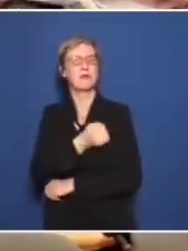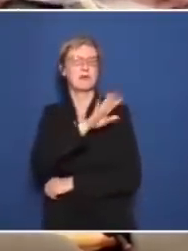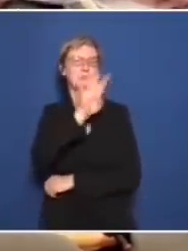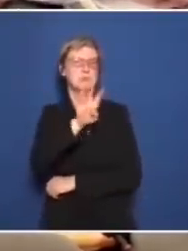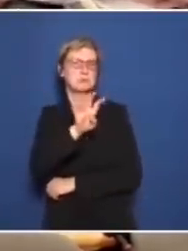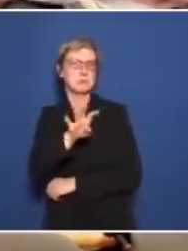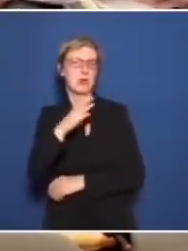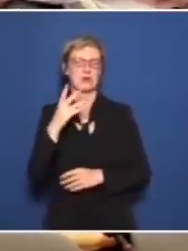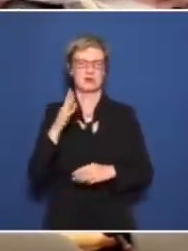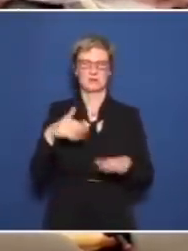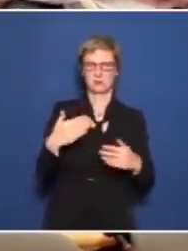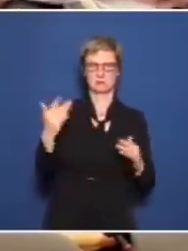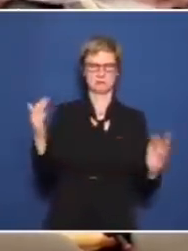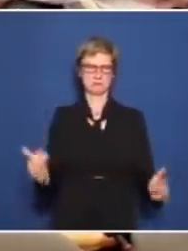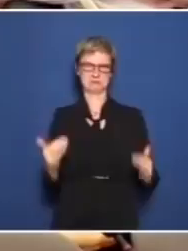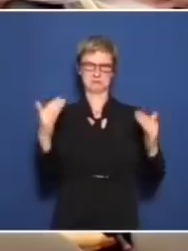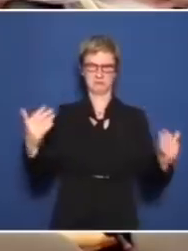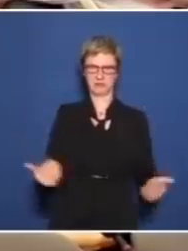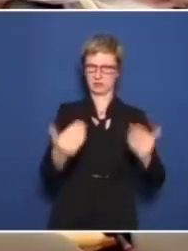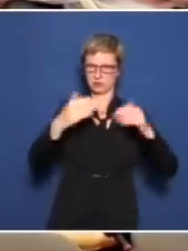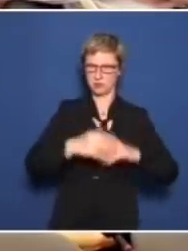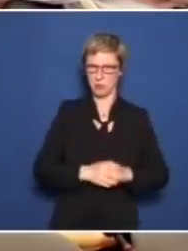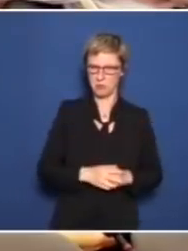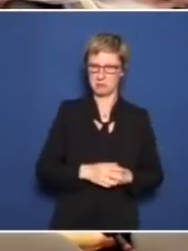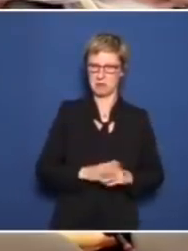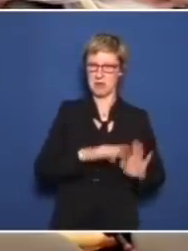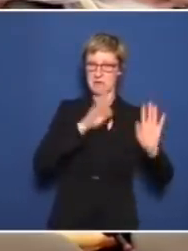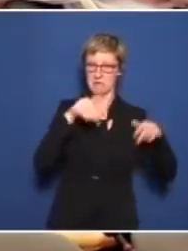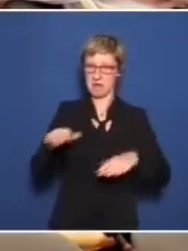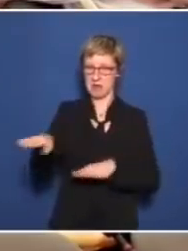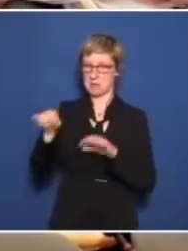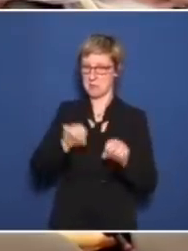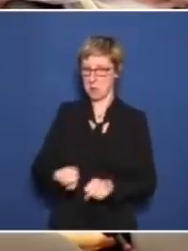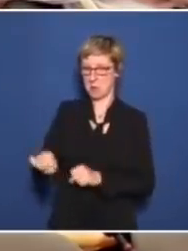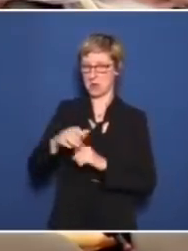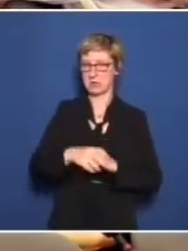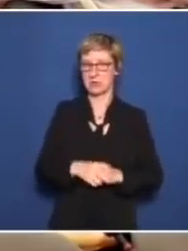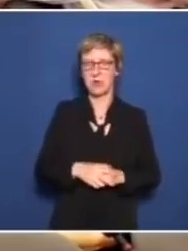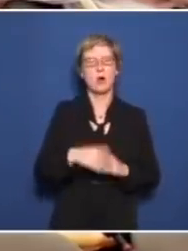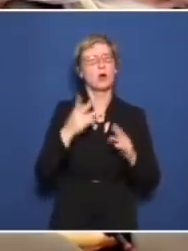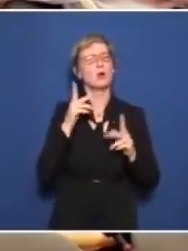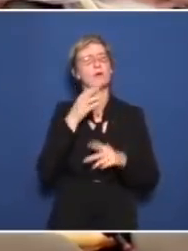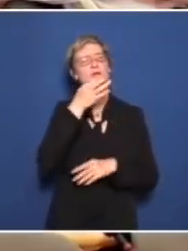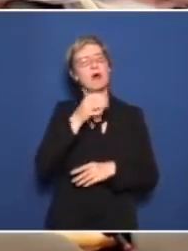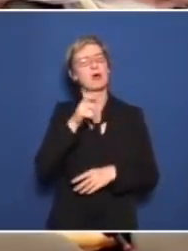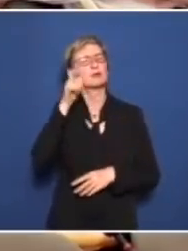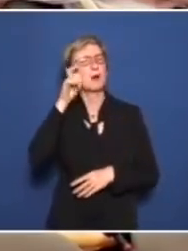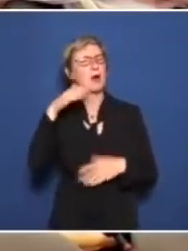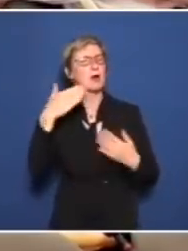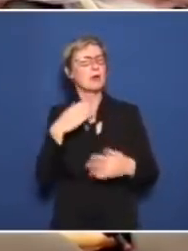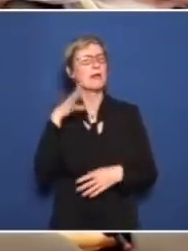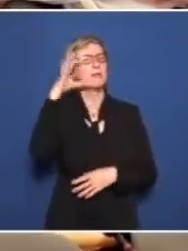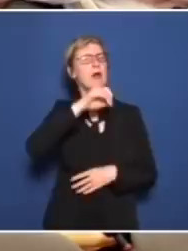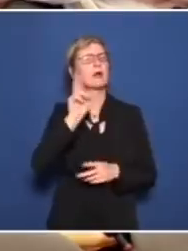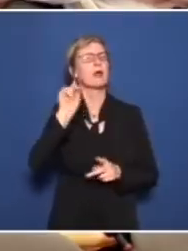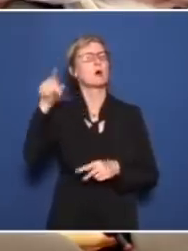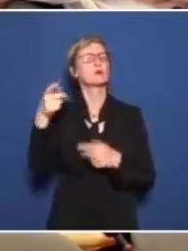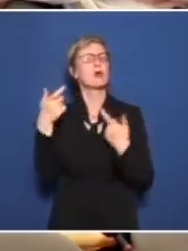Widerspruch? Ist da die Gefahr einer Wellenbewegung? Und an Herrn Spahn noch eine Frage. Die nächtlichen Ausgangssperren hat Ihr Ministerium begründet